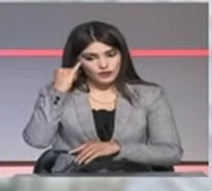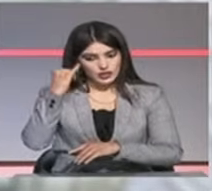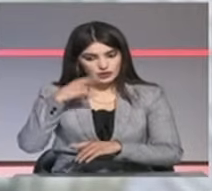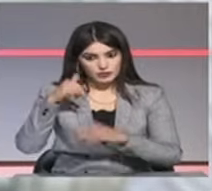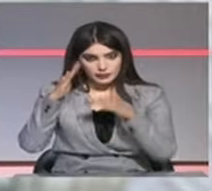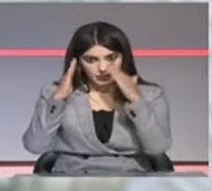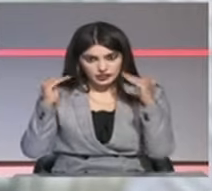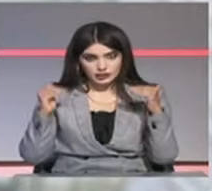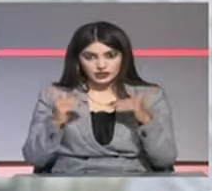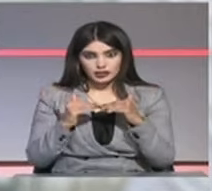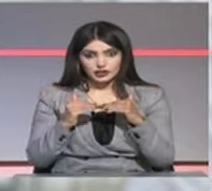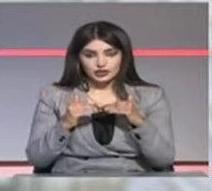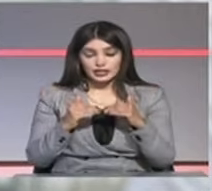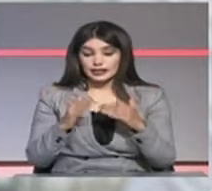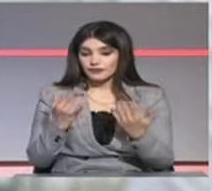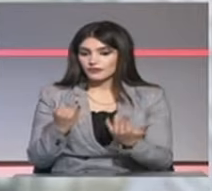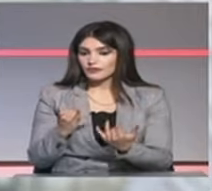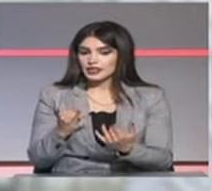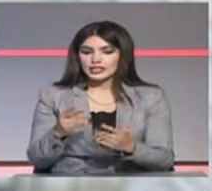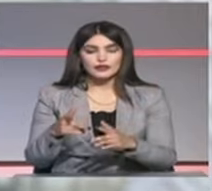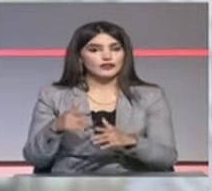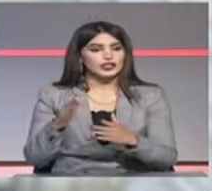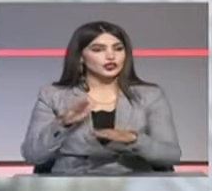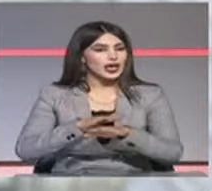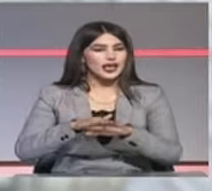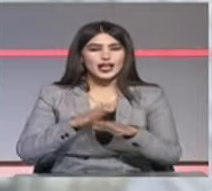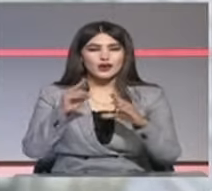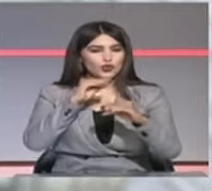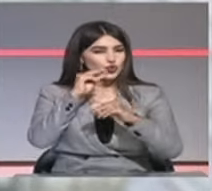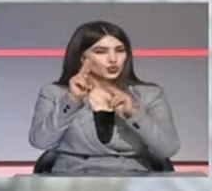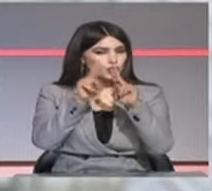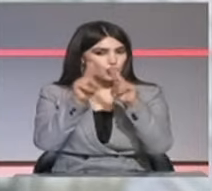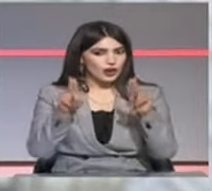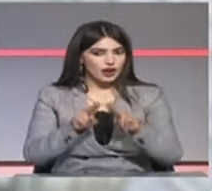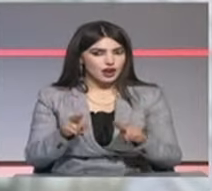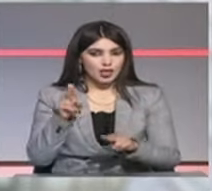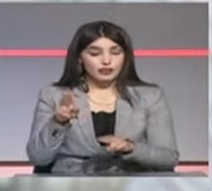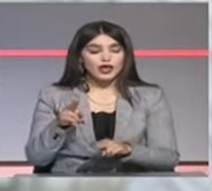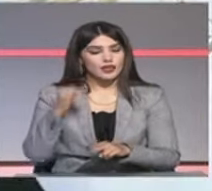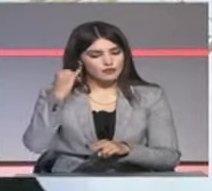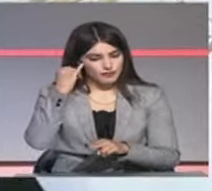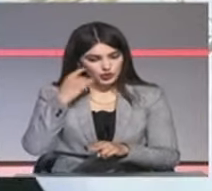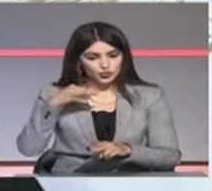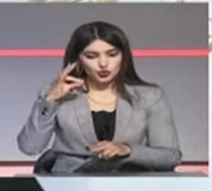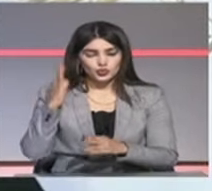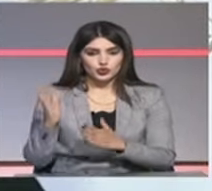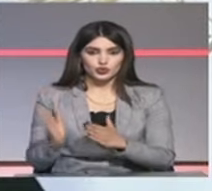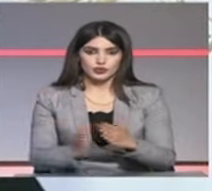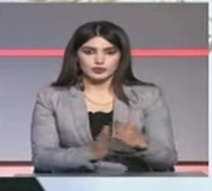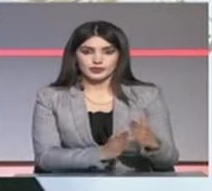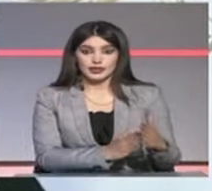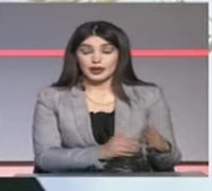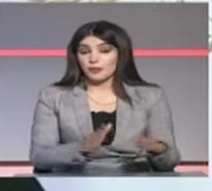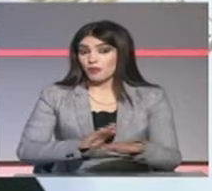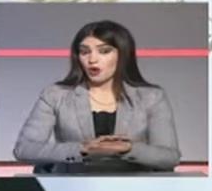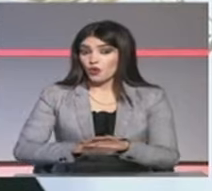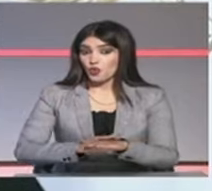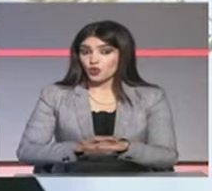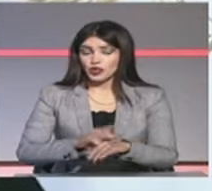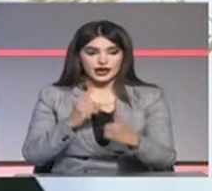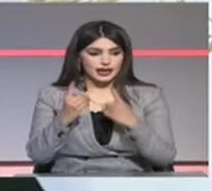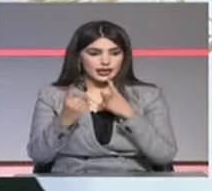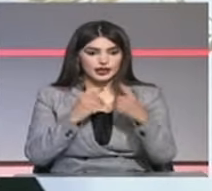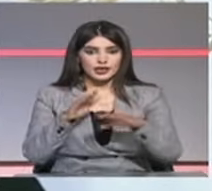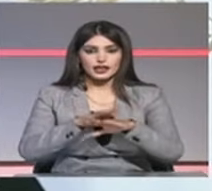في اي محفل دولي سيقوم موقف من جانب اخر تم التداول